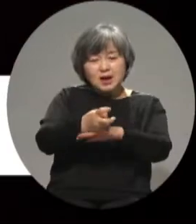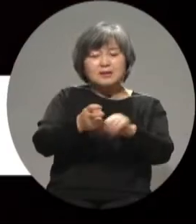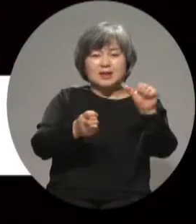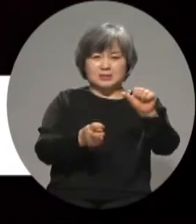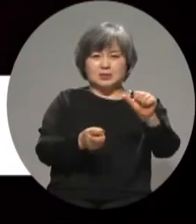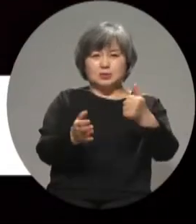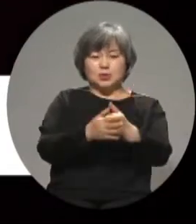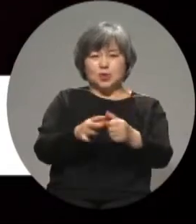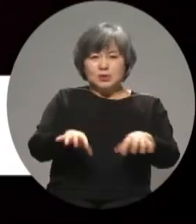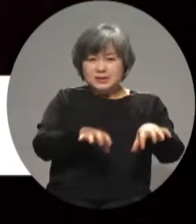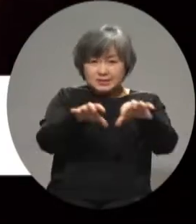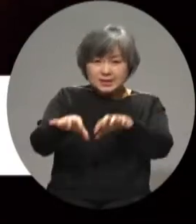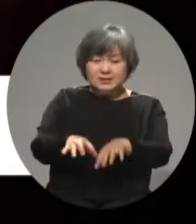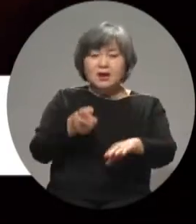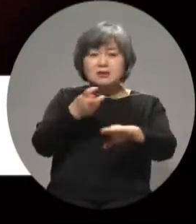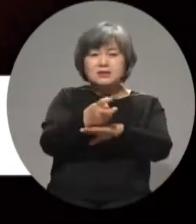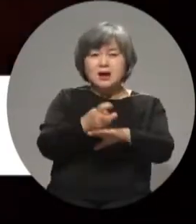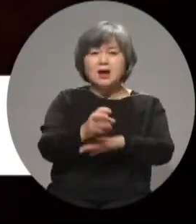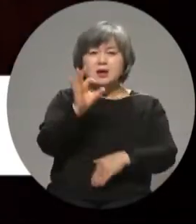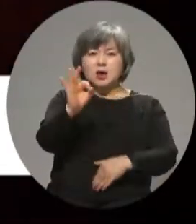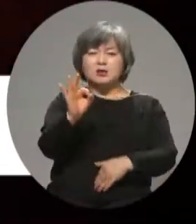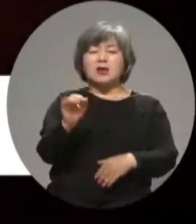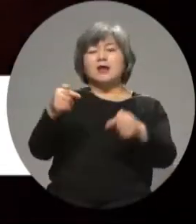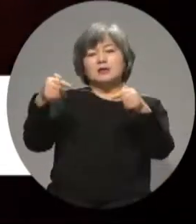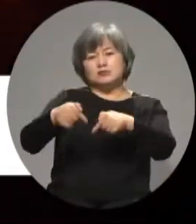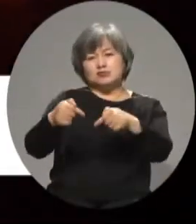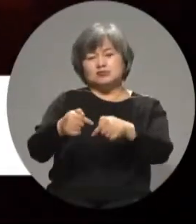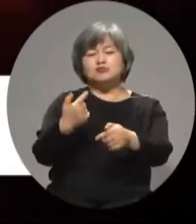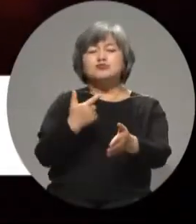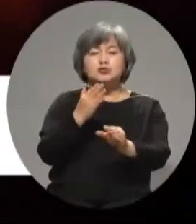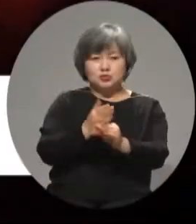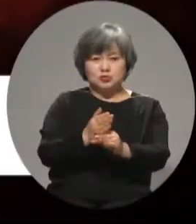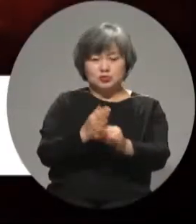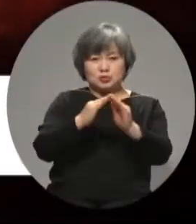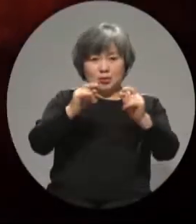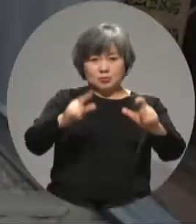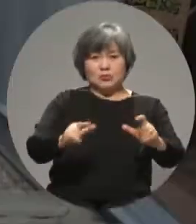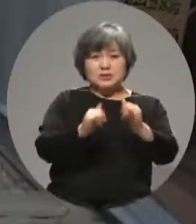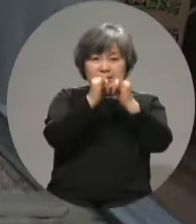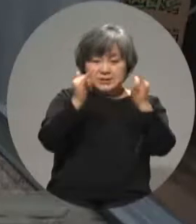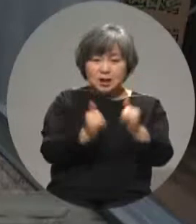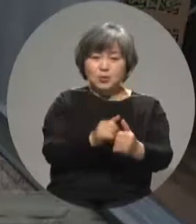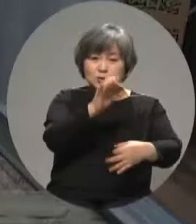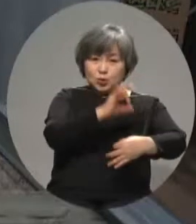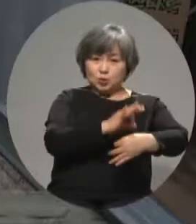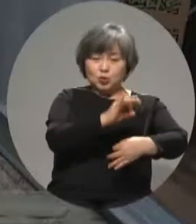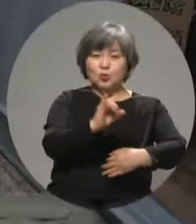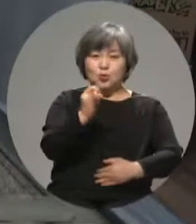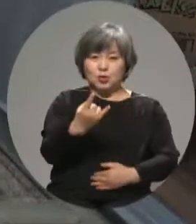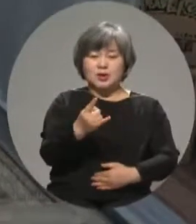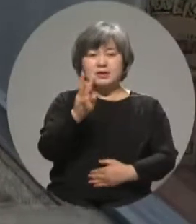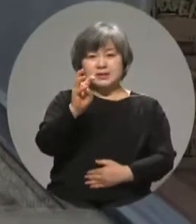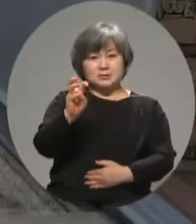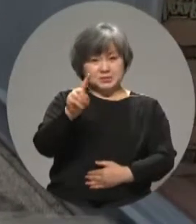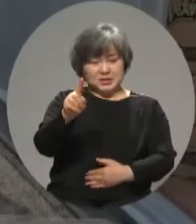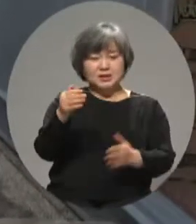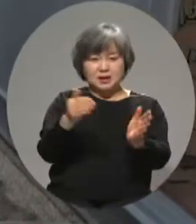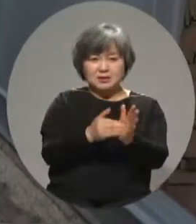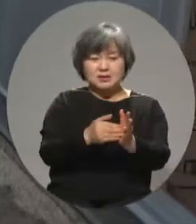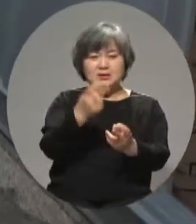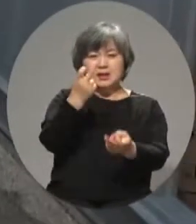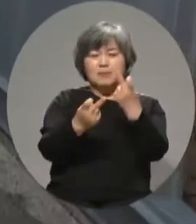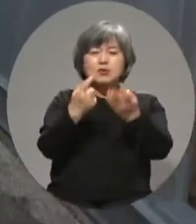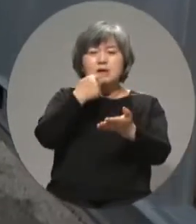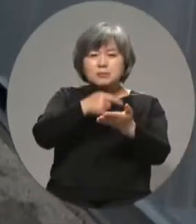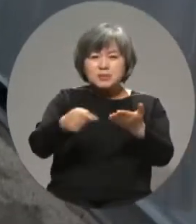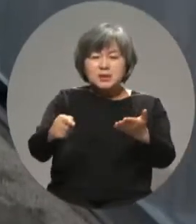세탁 차량 10대를 투입하기 위해 협의 중입니다 한편 전북 사회복지공동모금회 는 오는 31일까지 3불